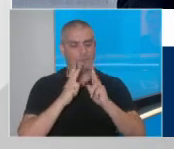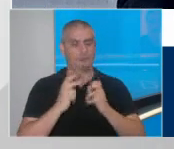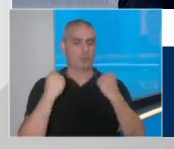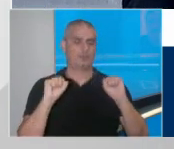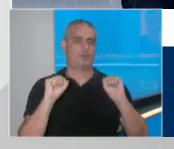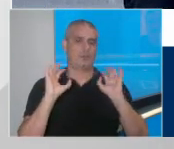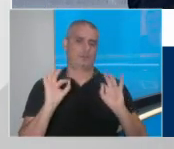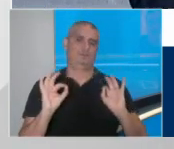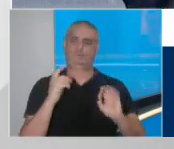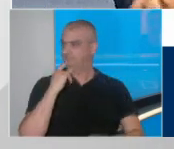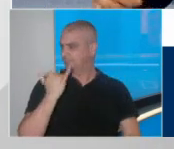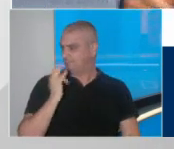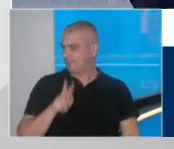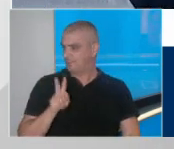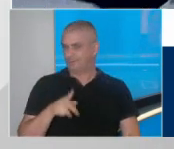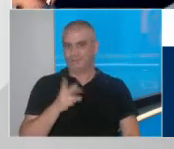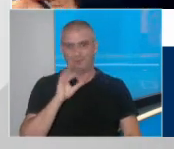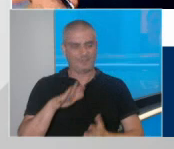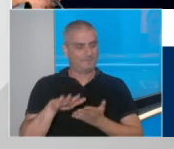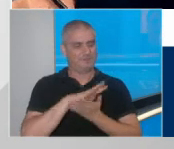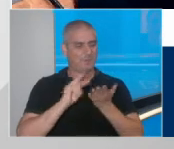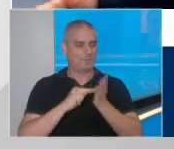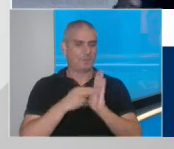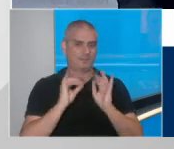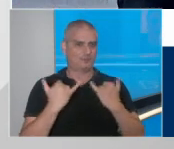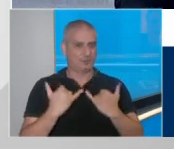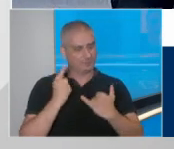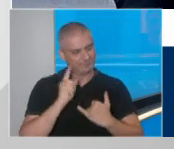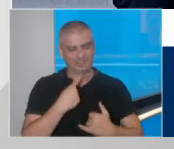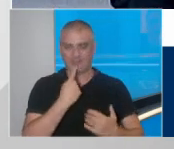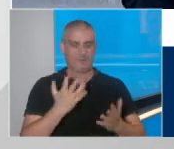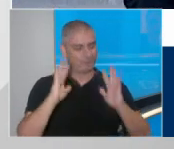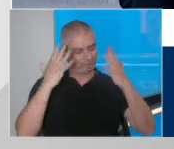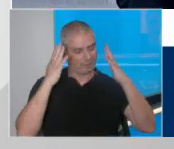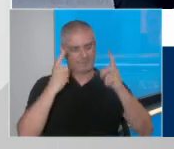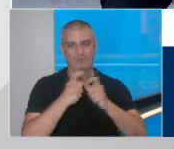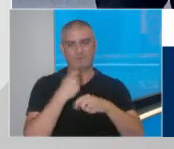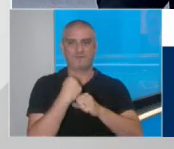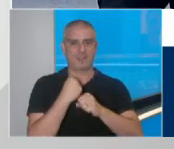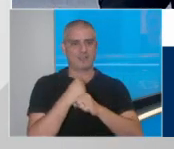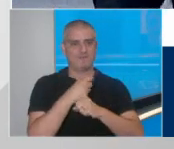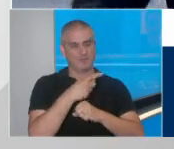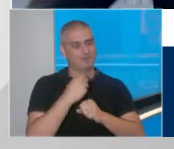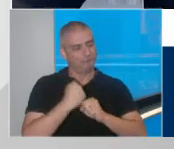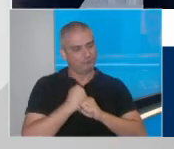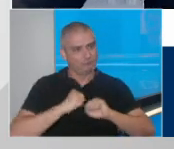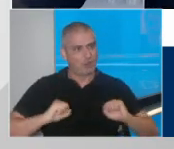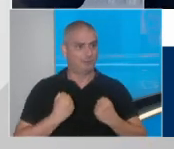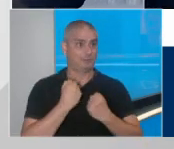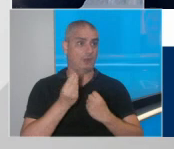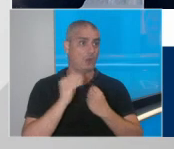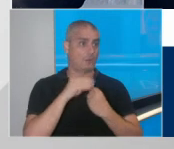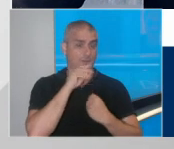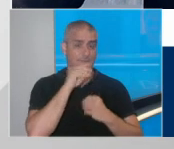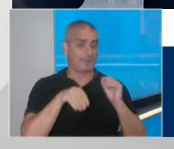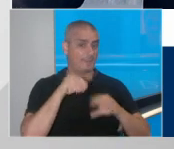כזו. לגמרי. בזירה הפוליטית של היום צריך לומר כל הכבוד למפלגת העבודה שעושה את זה. בוא נדבר